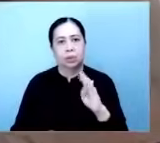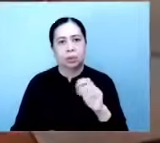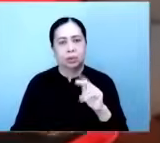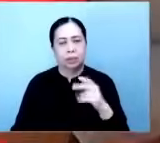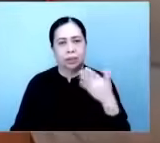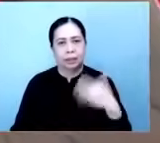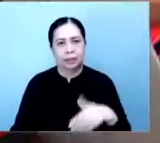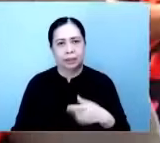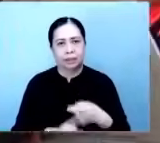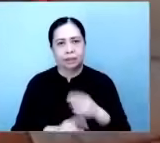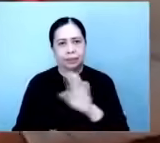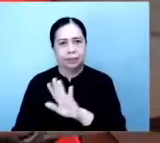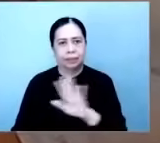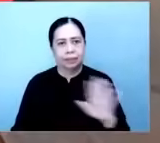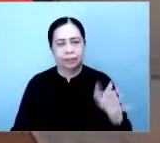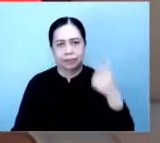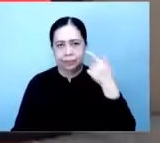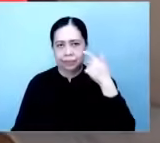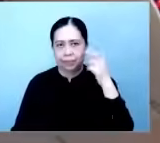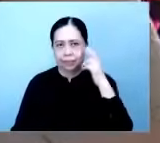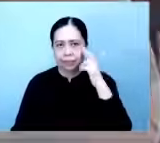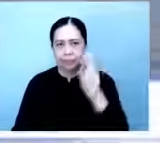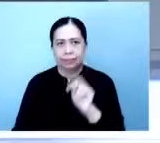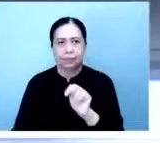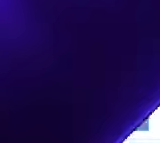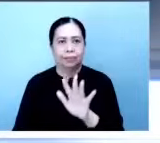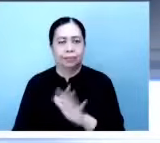mula sa frontline, Gio Robles, News 5.